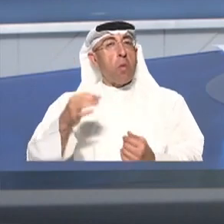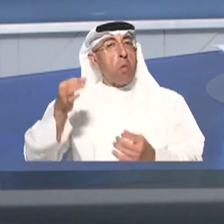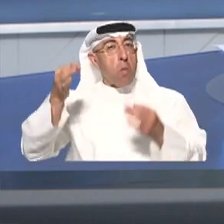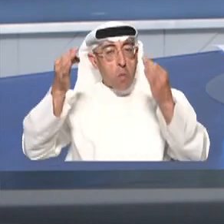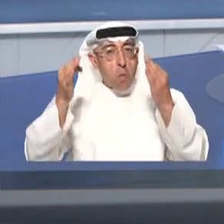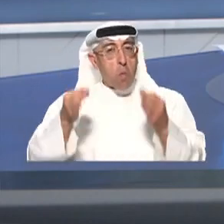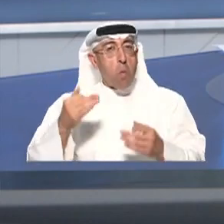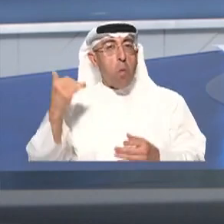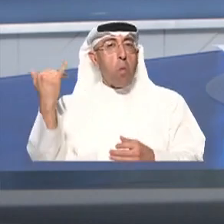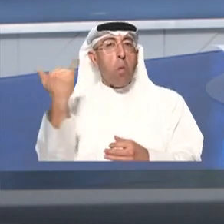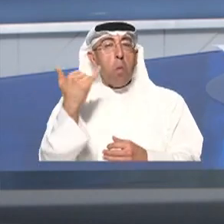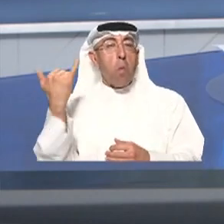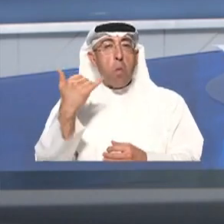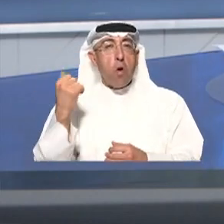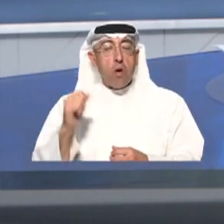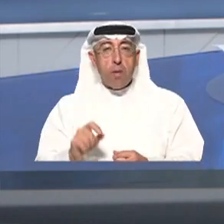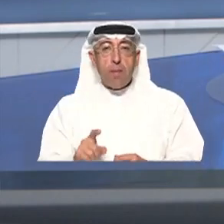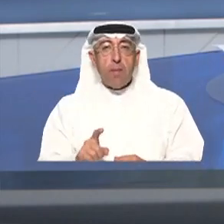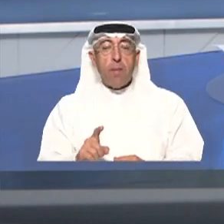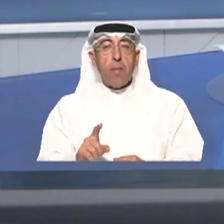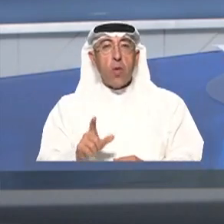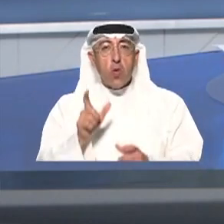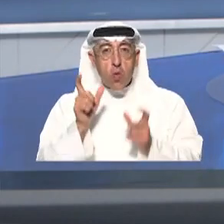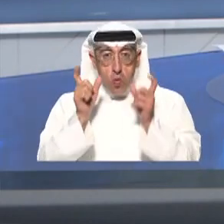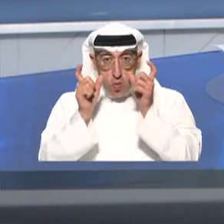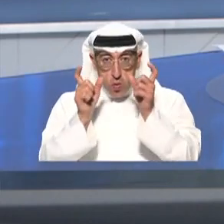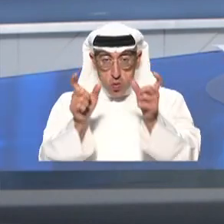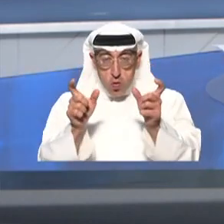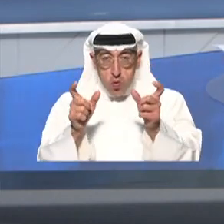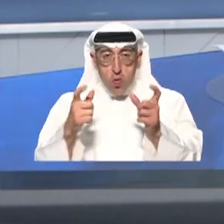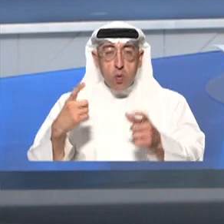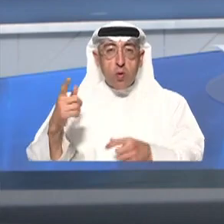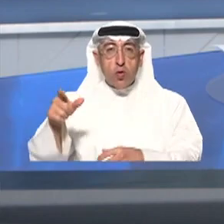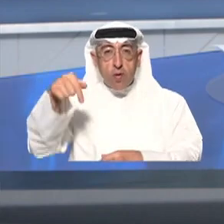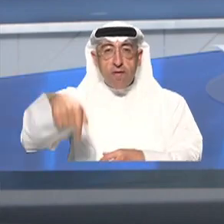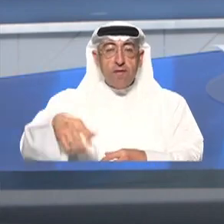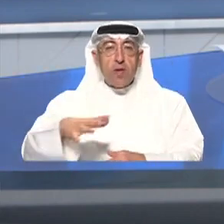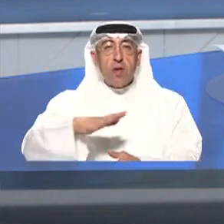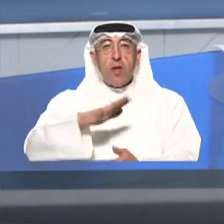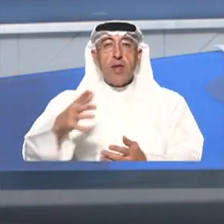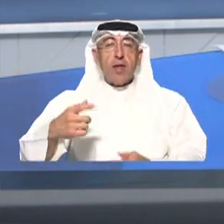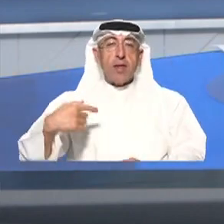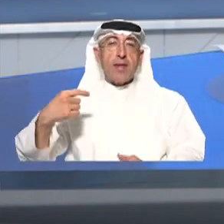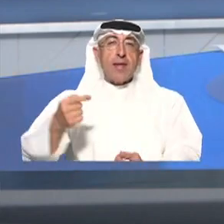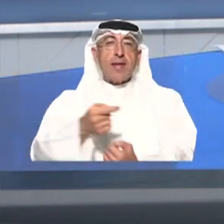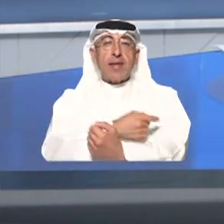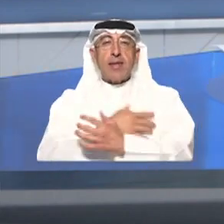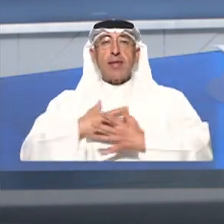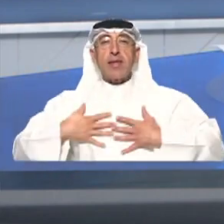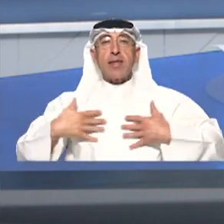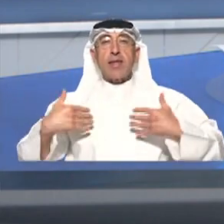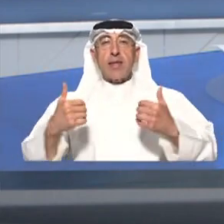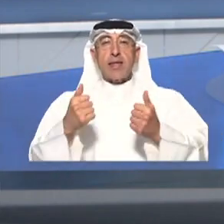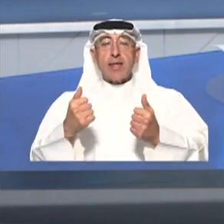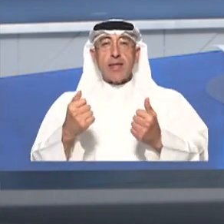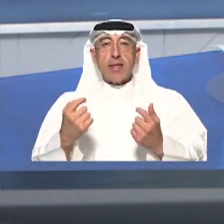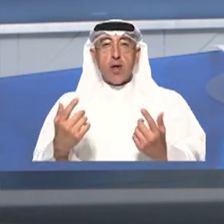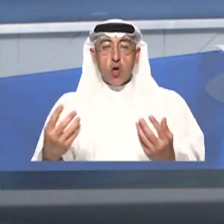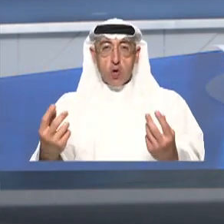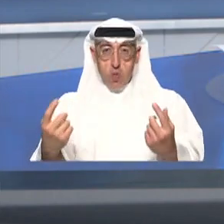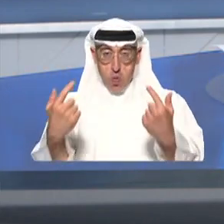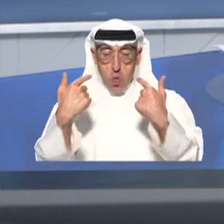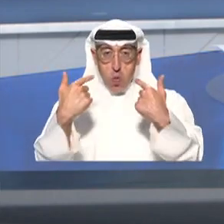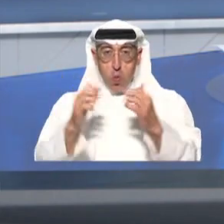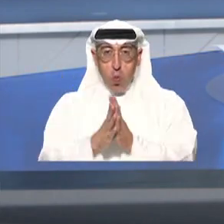العليا في مواجهة الظرف الصحي الطارئ الذي تتعرض له كويتنا الغالية كغيرها من دول العالم